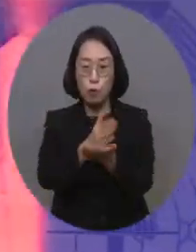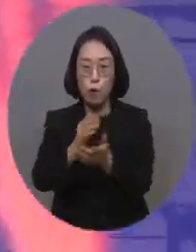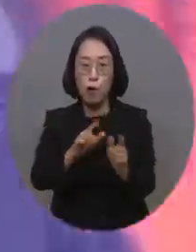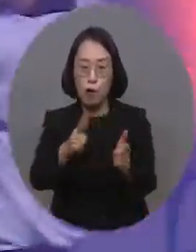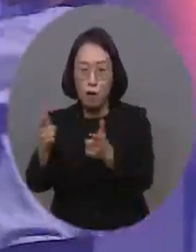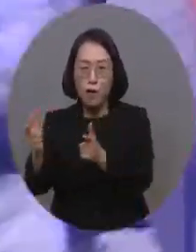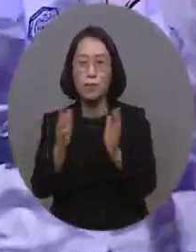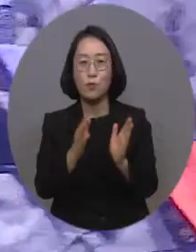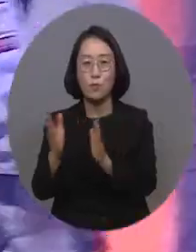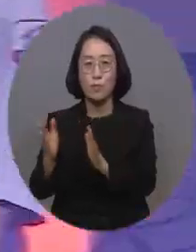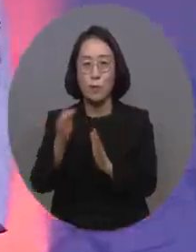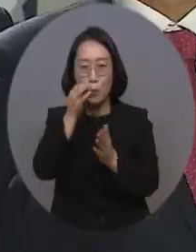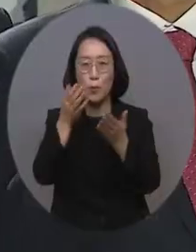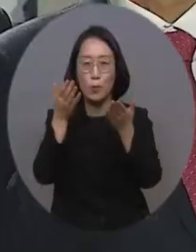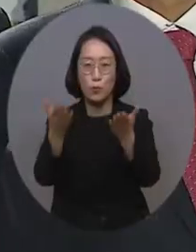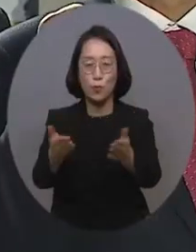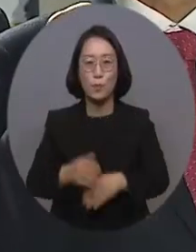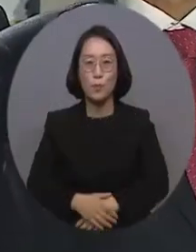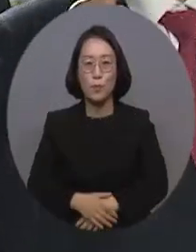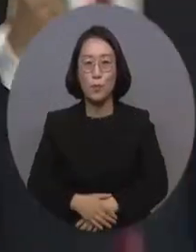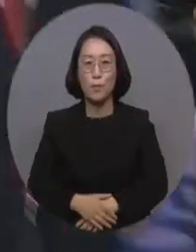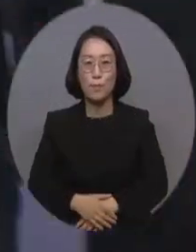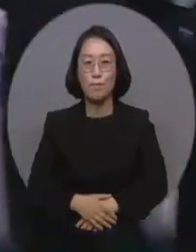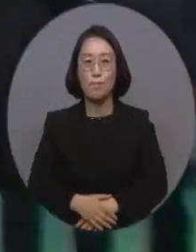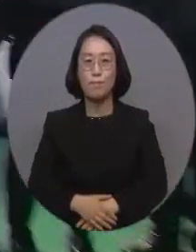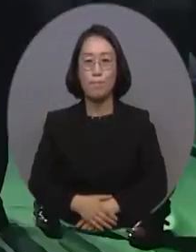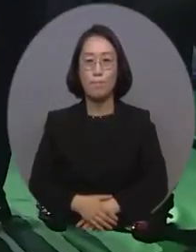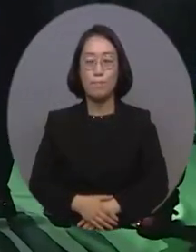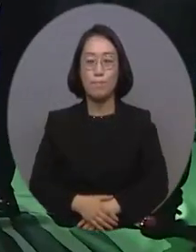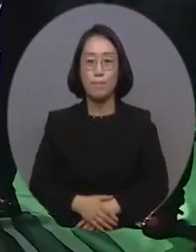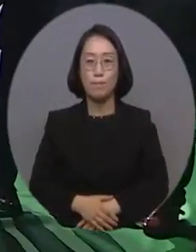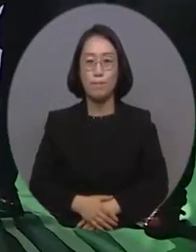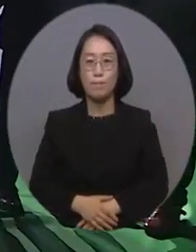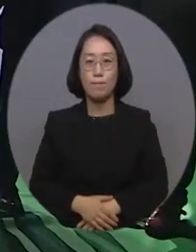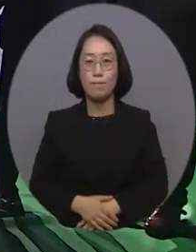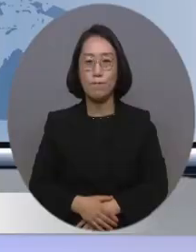행사가 펼쳐졌습니다. 복지TV 뉴스 박순용입니다.